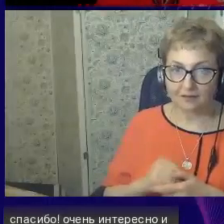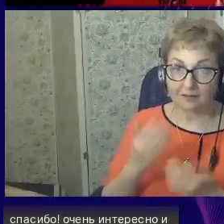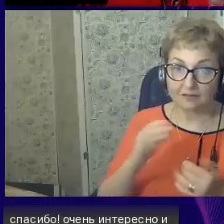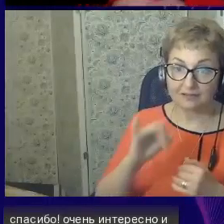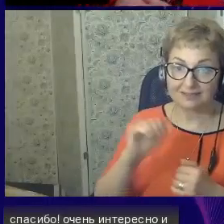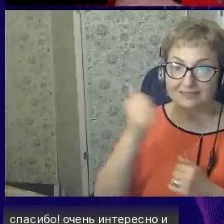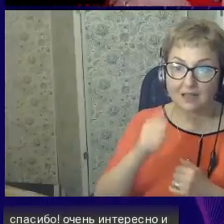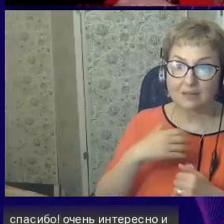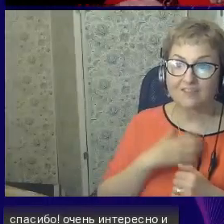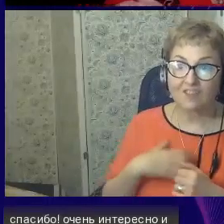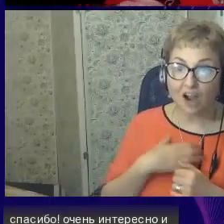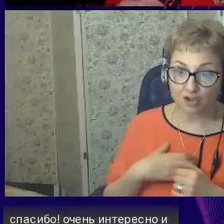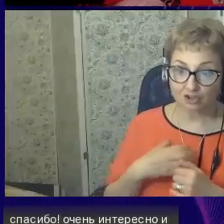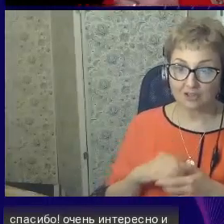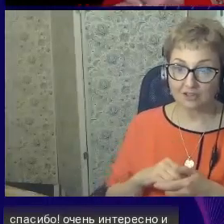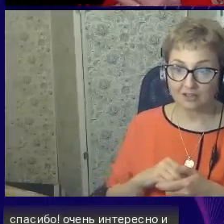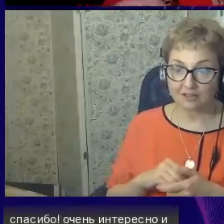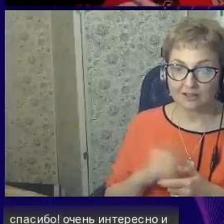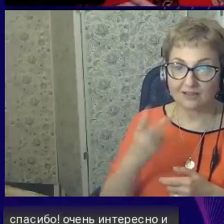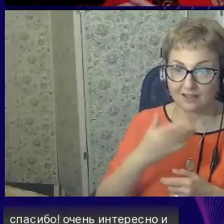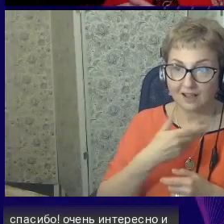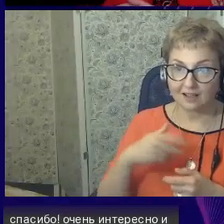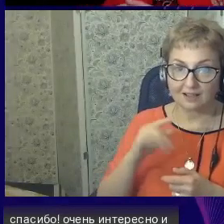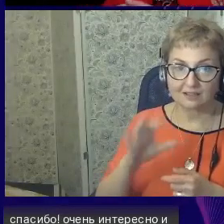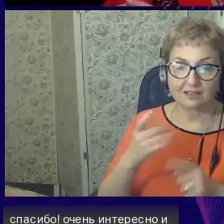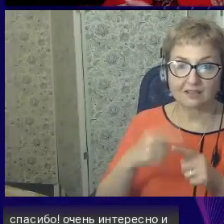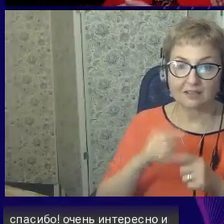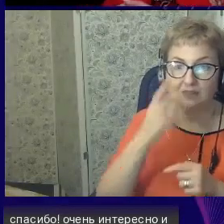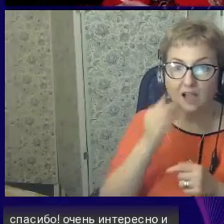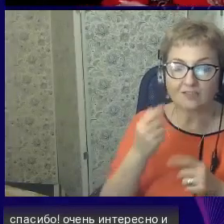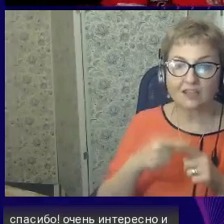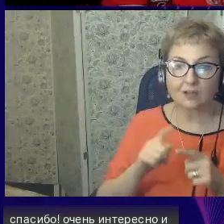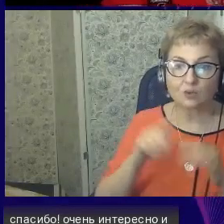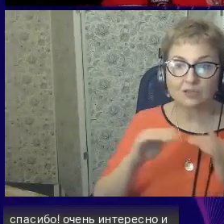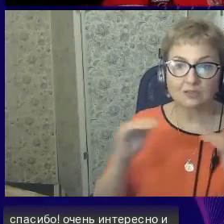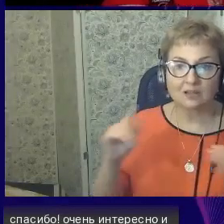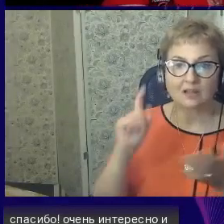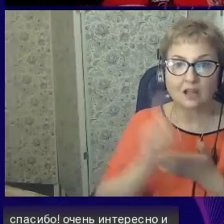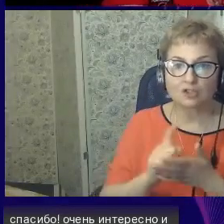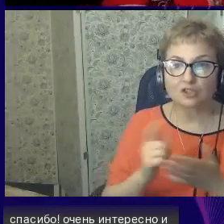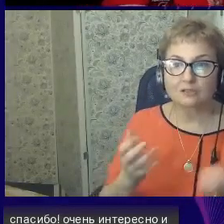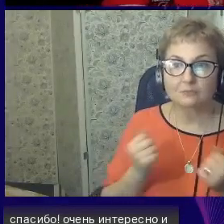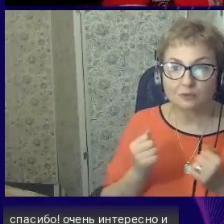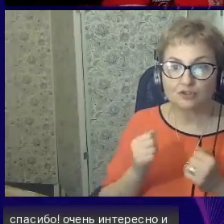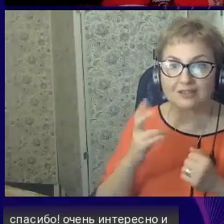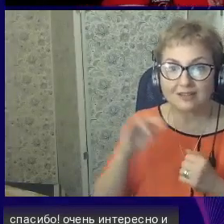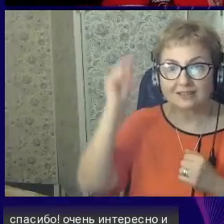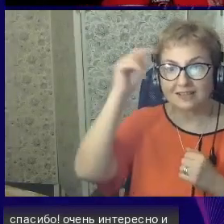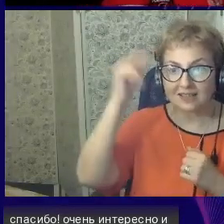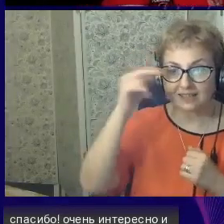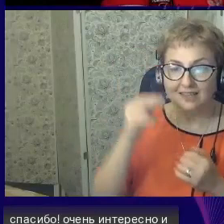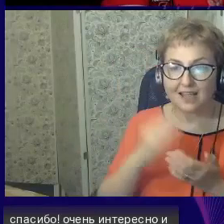Ну и самое важное для нас – это навыки, которые ребята должны приобрести на